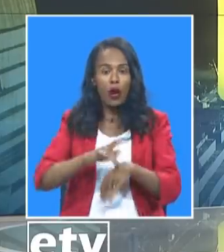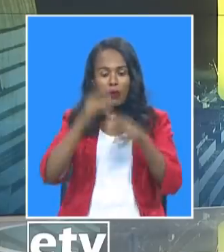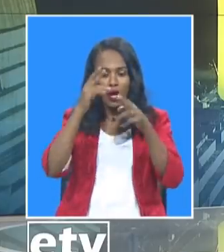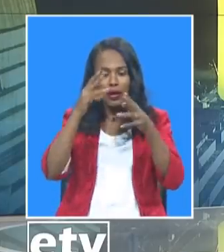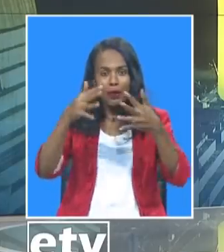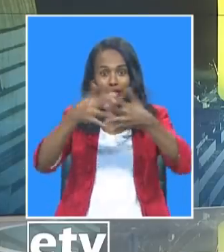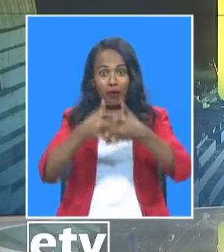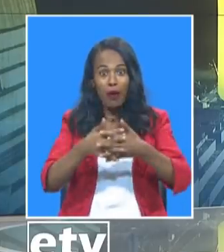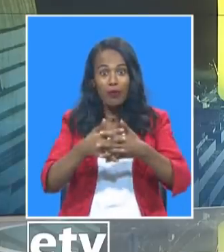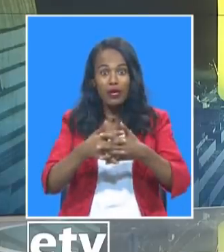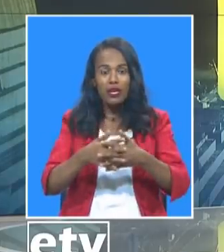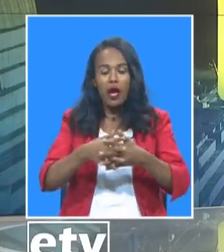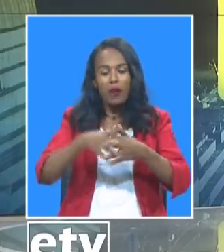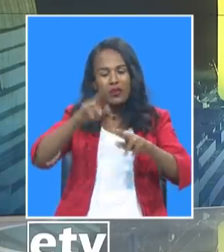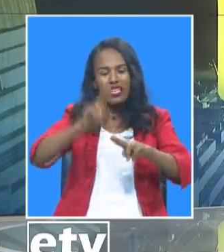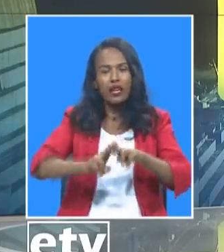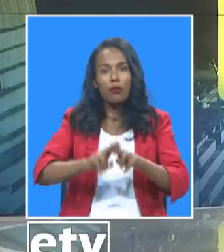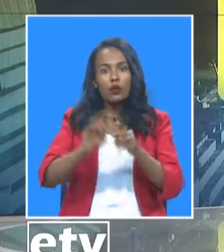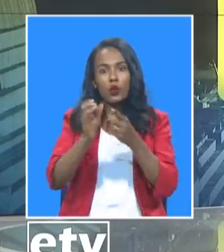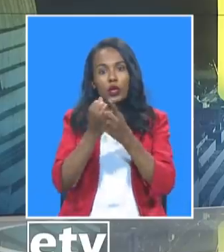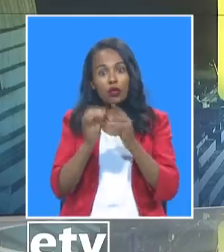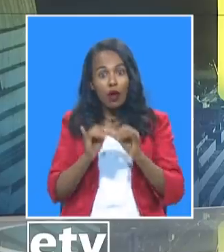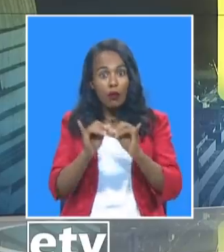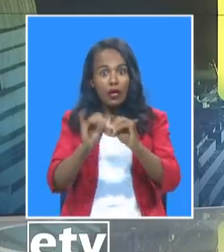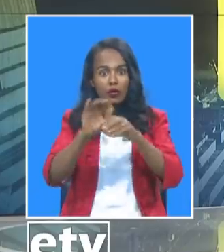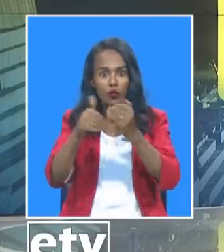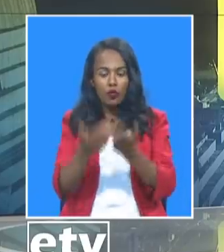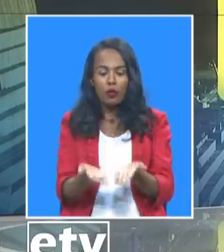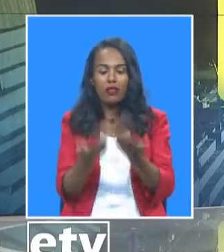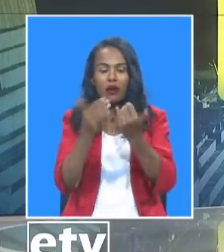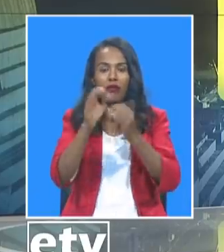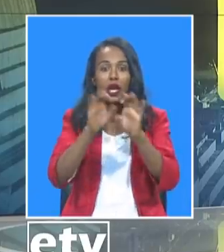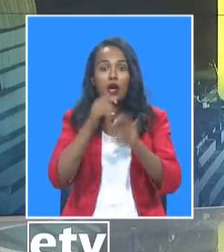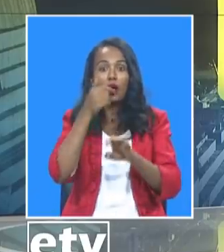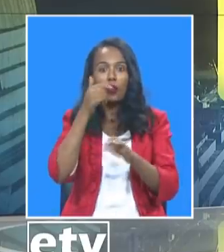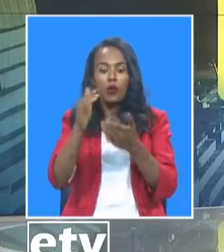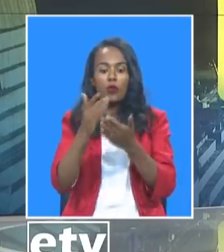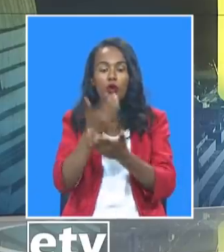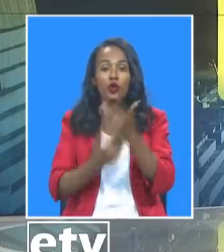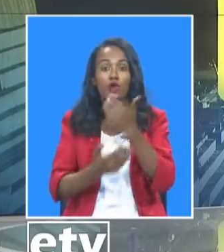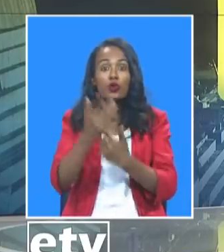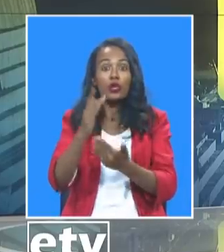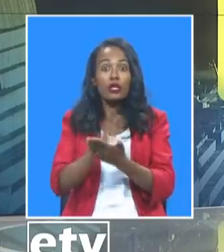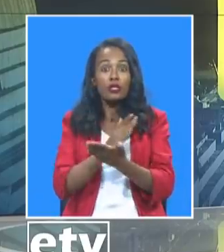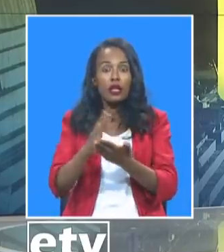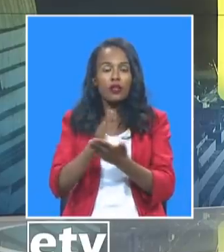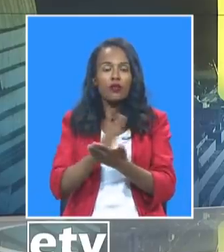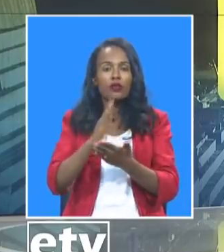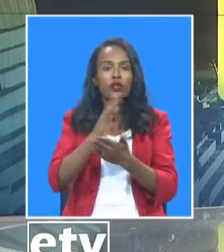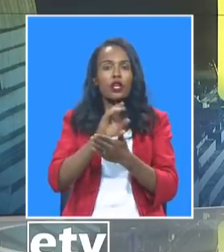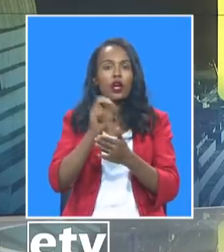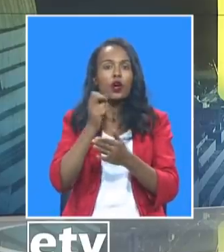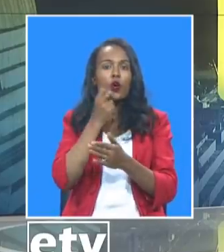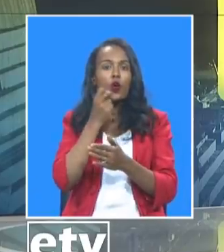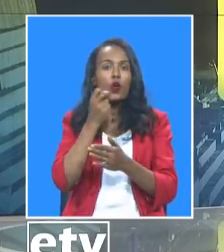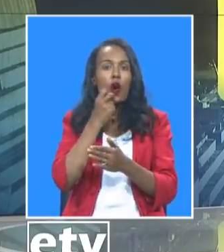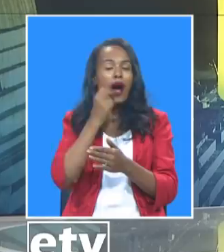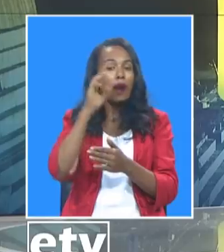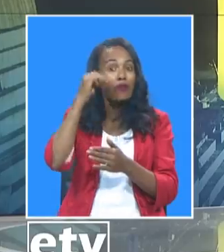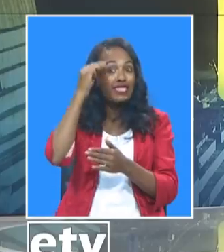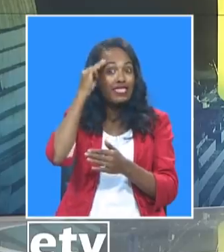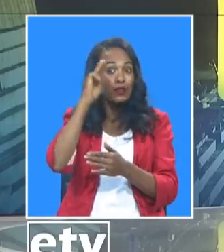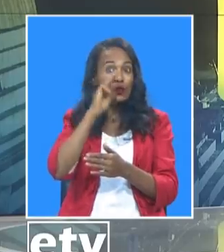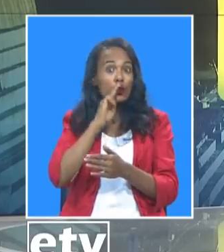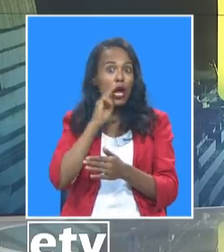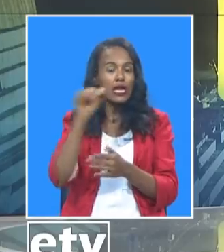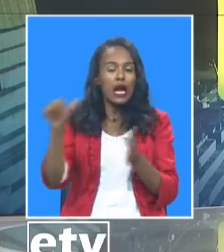መከባበርና በተቀመጠው ማዕቀፍ መጓዝ ሁሉንም አትራፊ ያደርጋል ብለዋል። በውይይቱ የተሳተፉት የሱዳን የቀድሞ የውሃ ሚኒስትር ኦስማን አልቶም ሱዳን